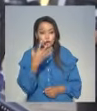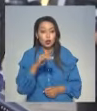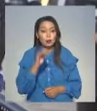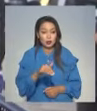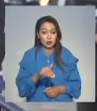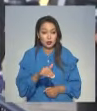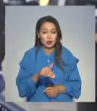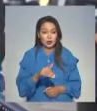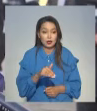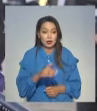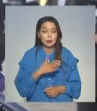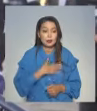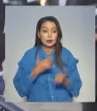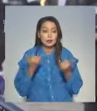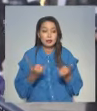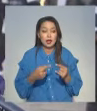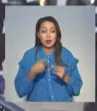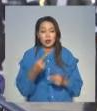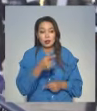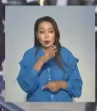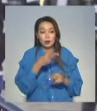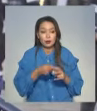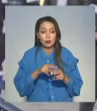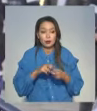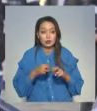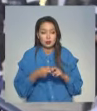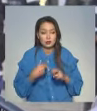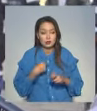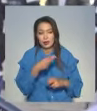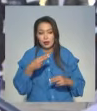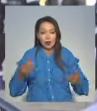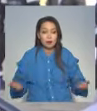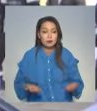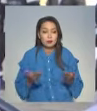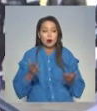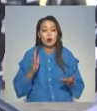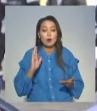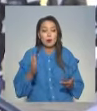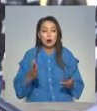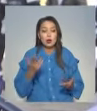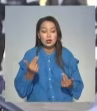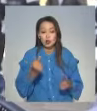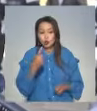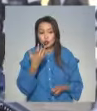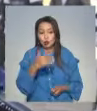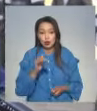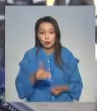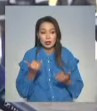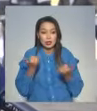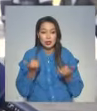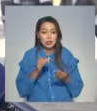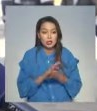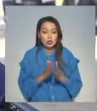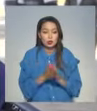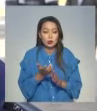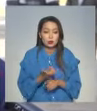екен. Біз енді алдағы уақытта бұл мәселені мен өзім көтеретін боламын. Әрине 150 мың теңге қазіргі жағдайға